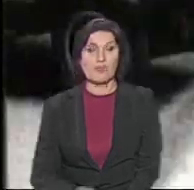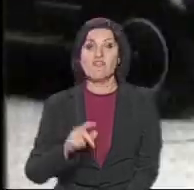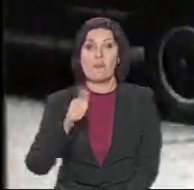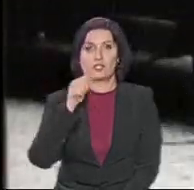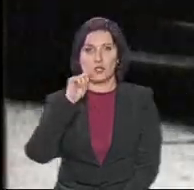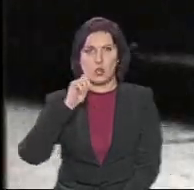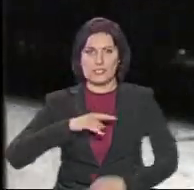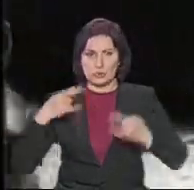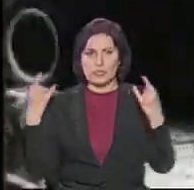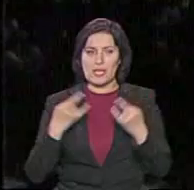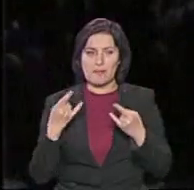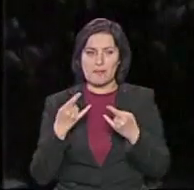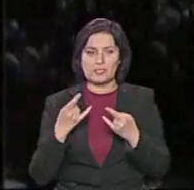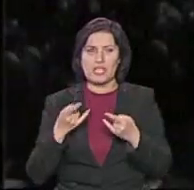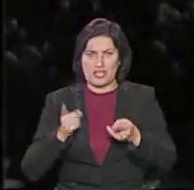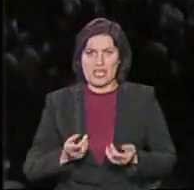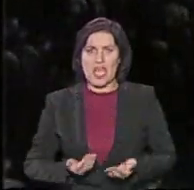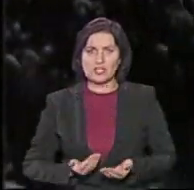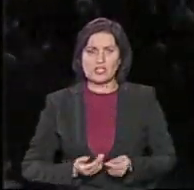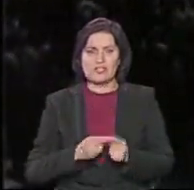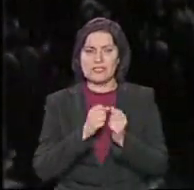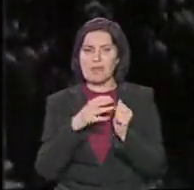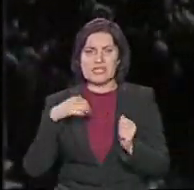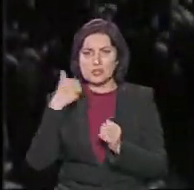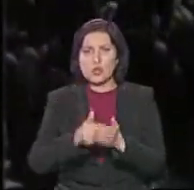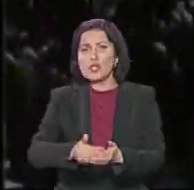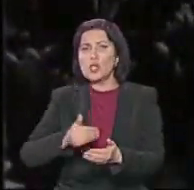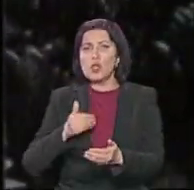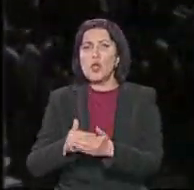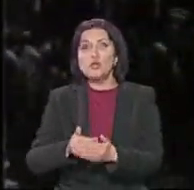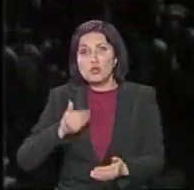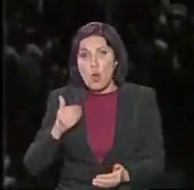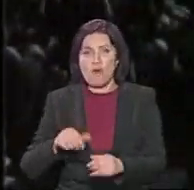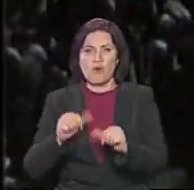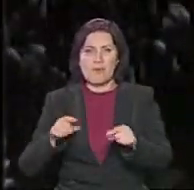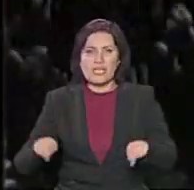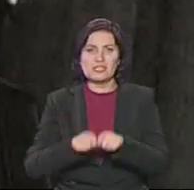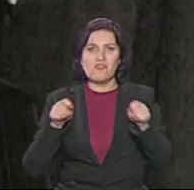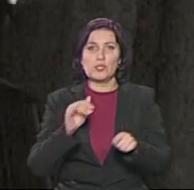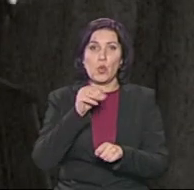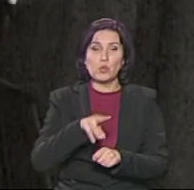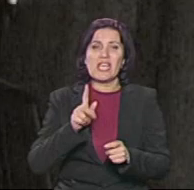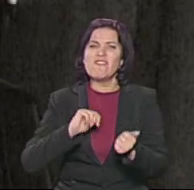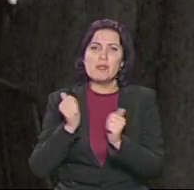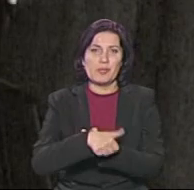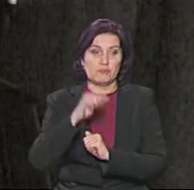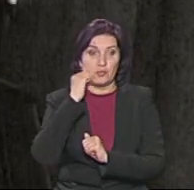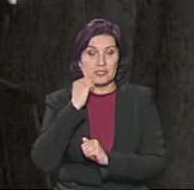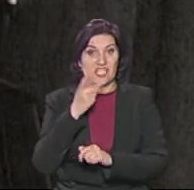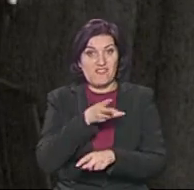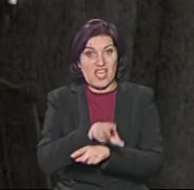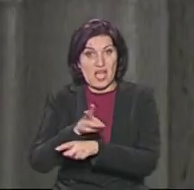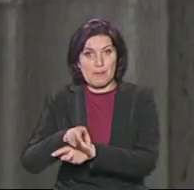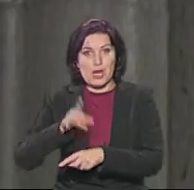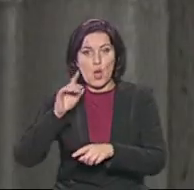Уперше на українському телебаченні наживо майже за 15 років до формального створення УТЕІ, випередивши навіть Москву. Дві камери виставили у